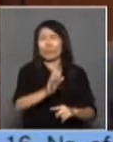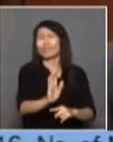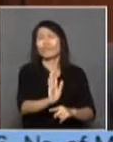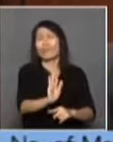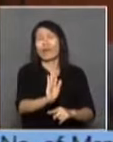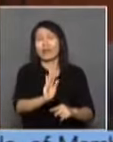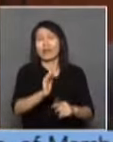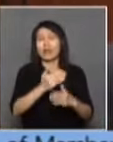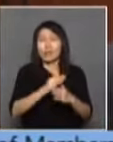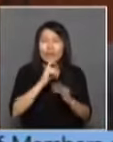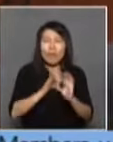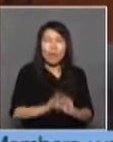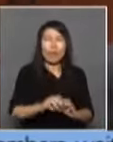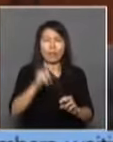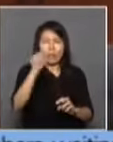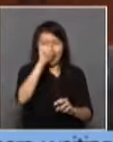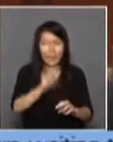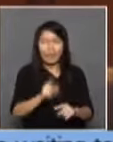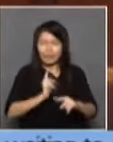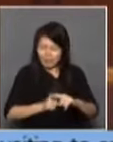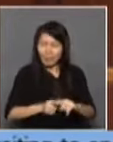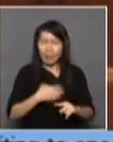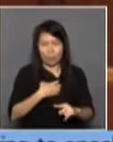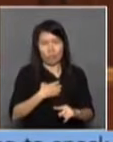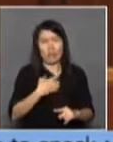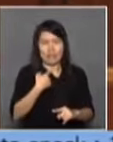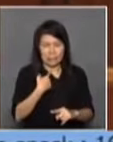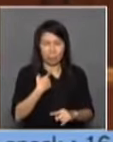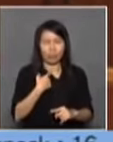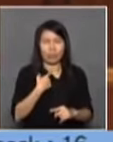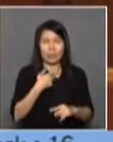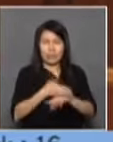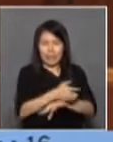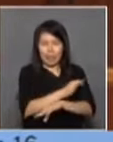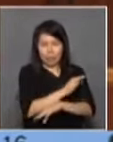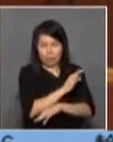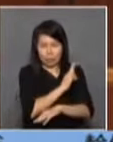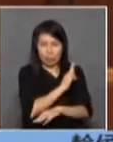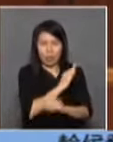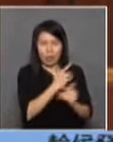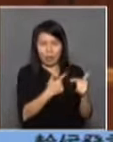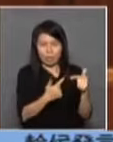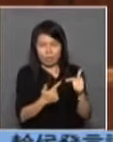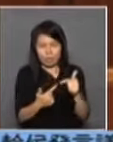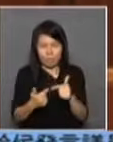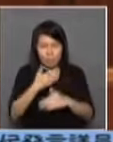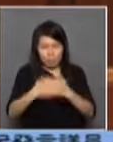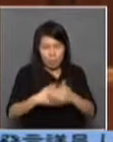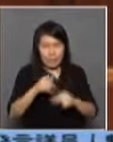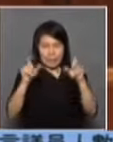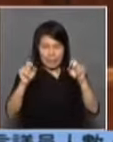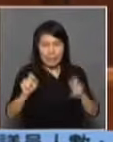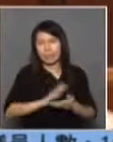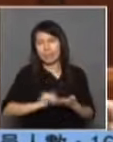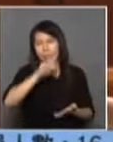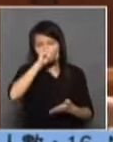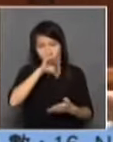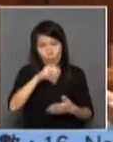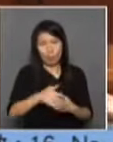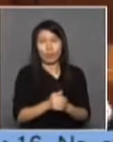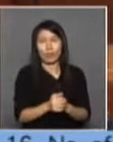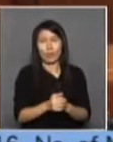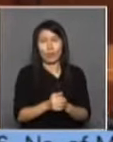咧，係好值得同埋好有必要喺社會上咧不斷做好呢個說明同埋解釋。而往